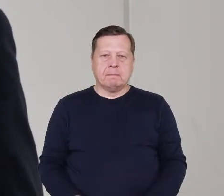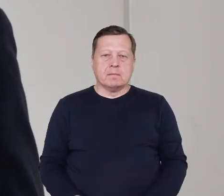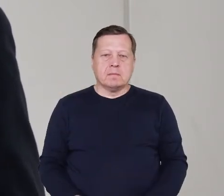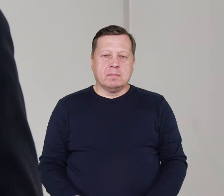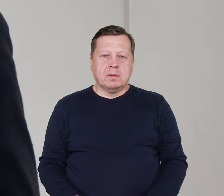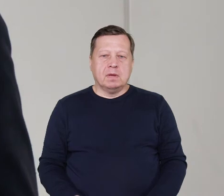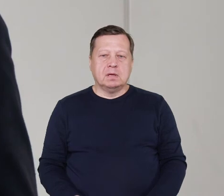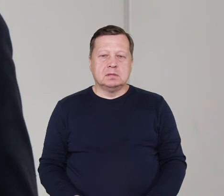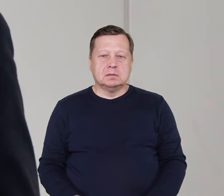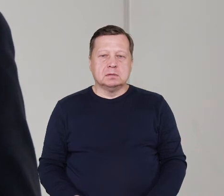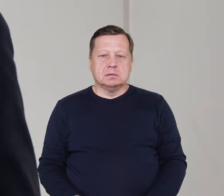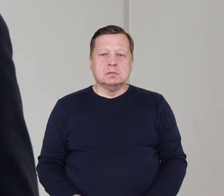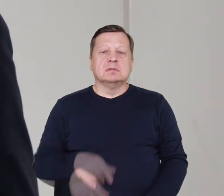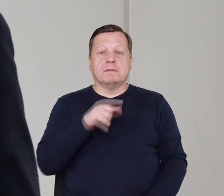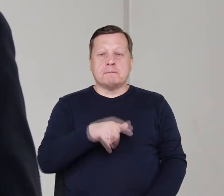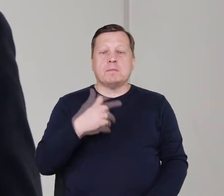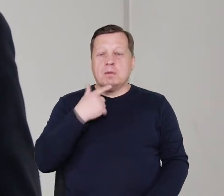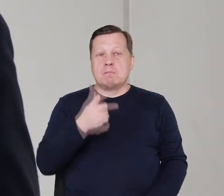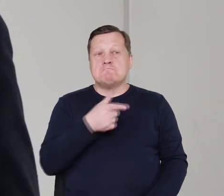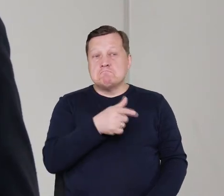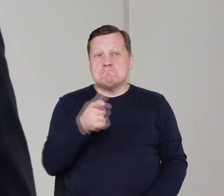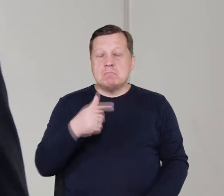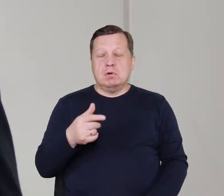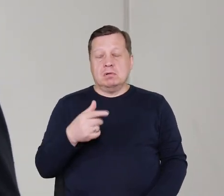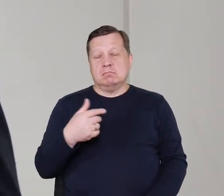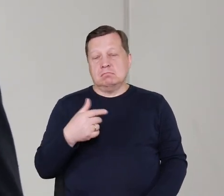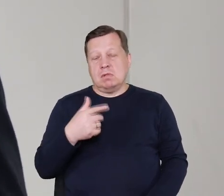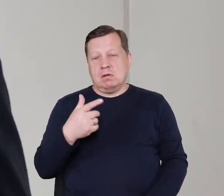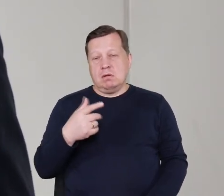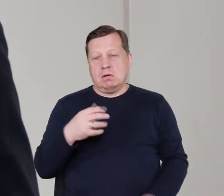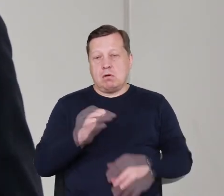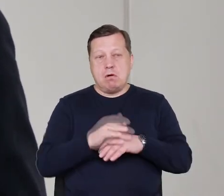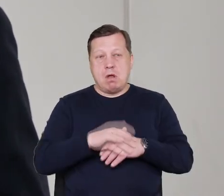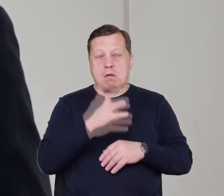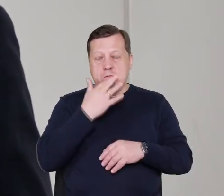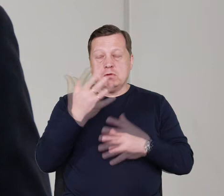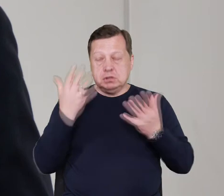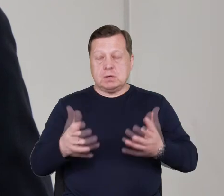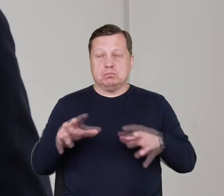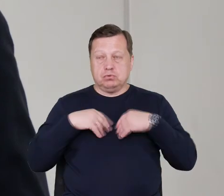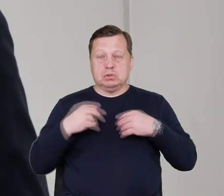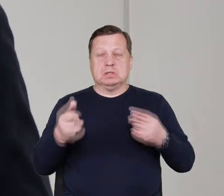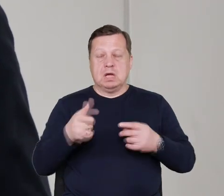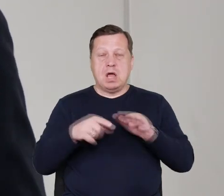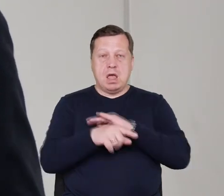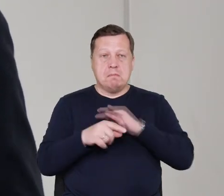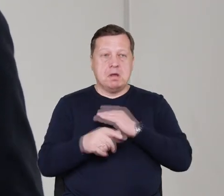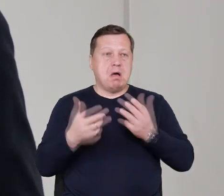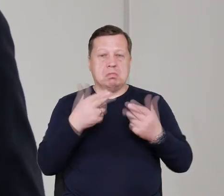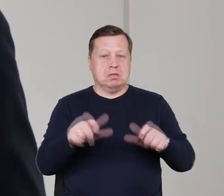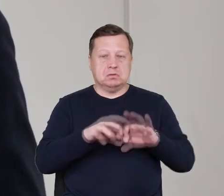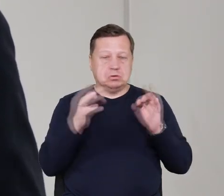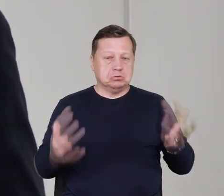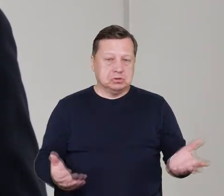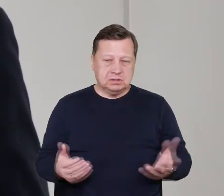zrobił bo tylko mówił że chce przyjąć uchodźców ale nic nie zrobił w tym ważnym także jesteśmy w takiej ciężkiej sytuacji a gdzie pomóc No